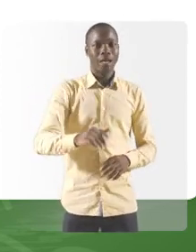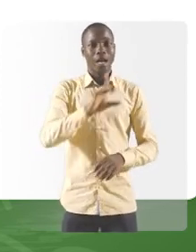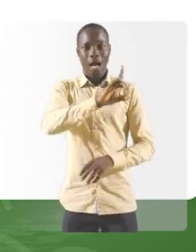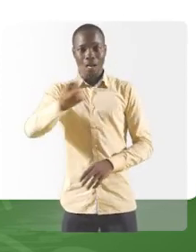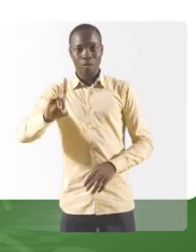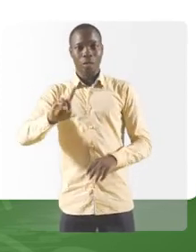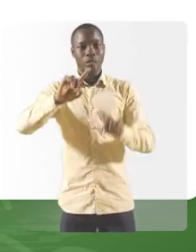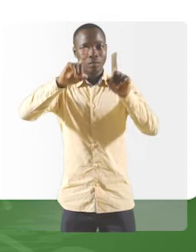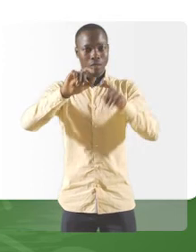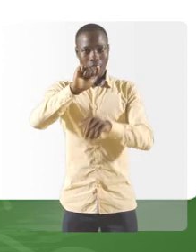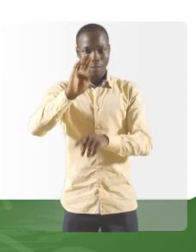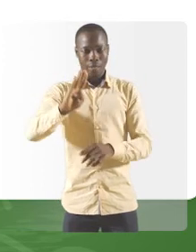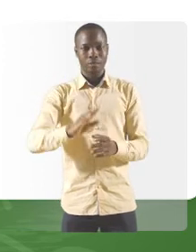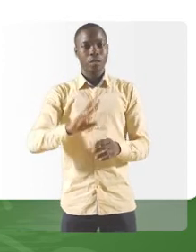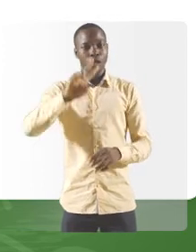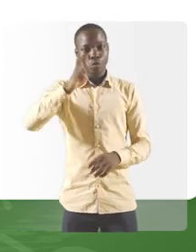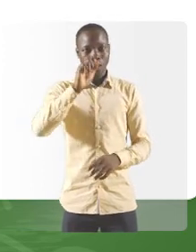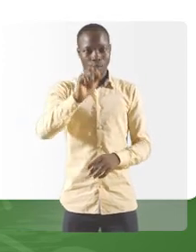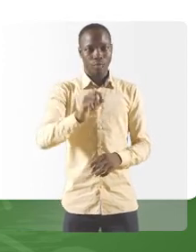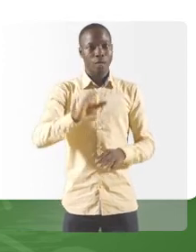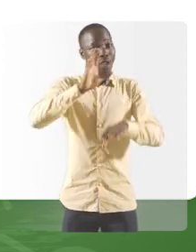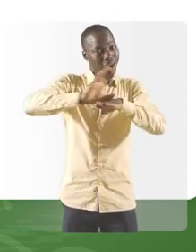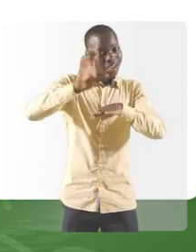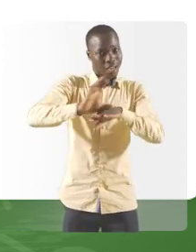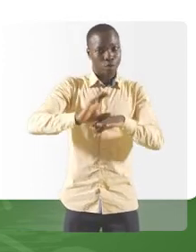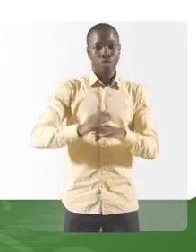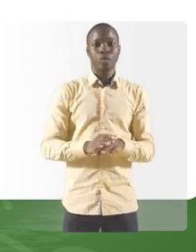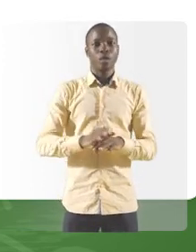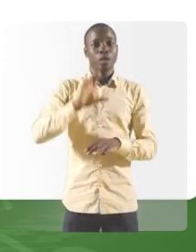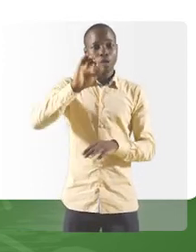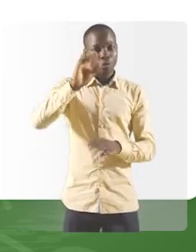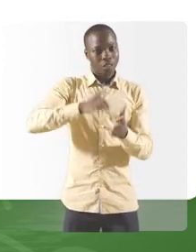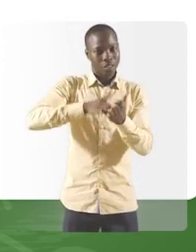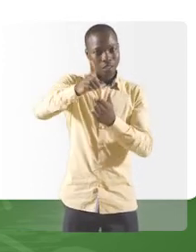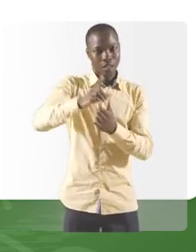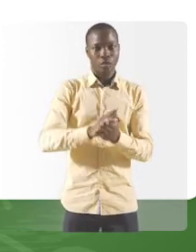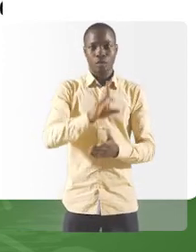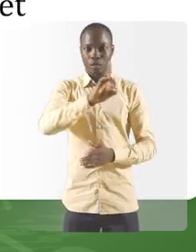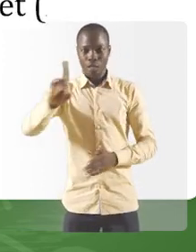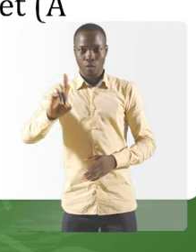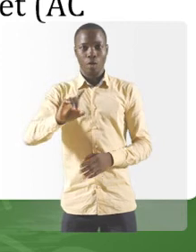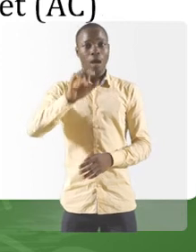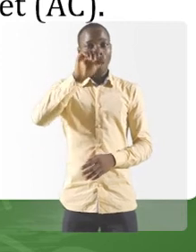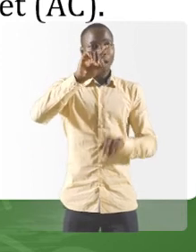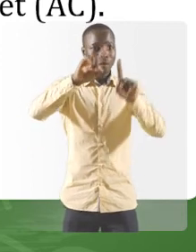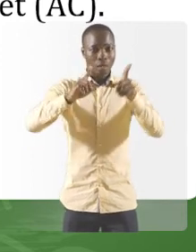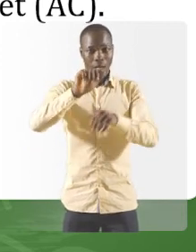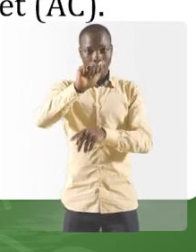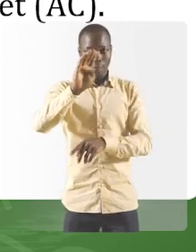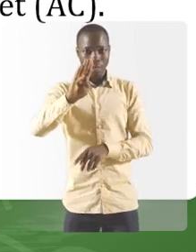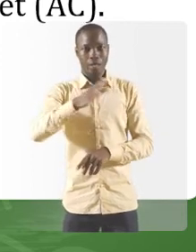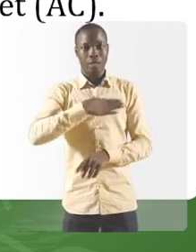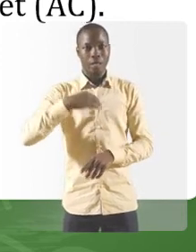AB. Petit 3, calcule les coefficients directeurs des droites AB et